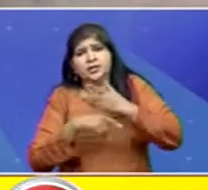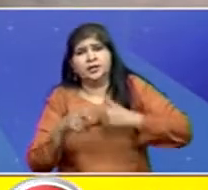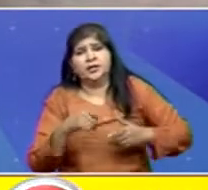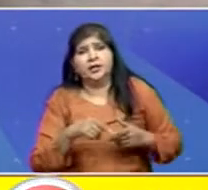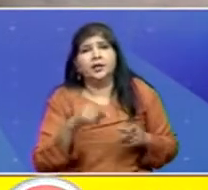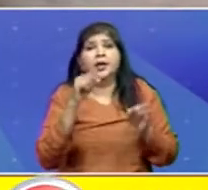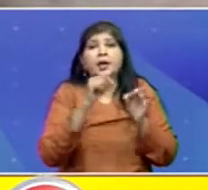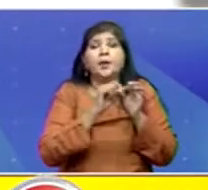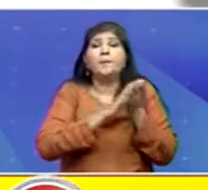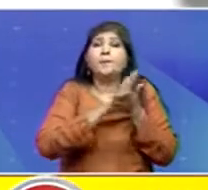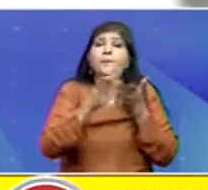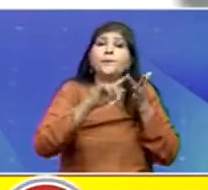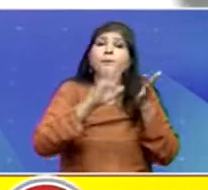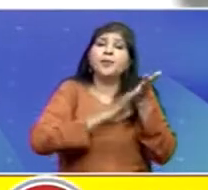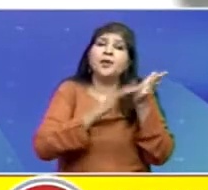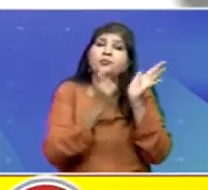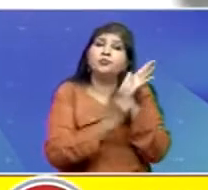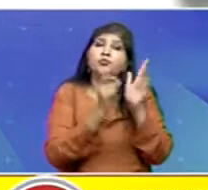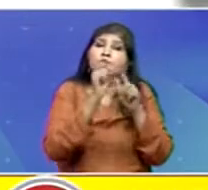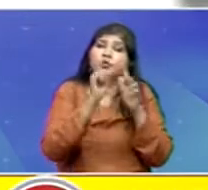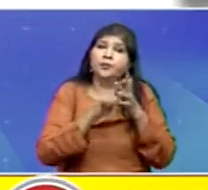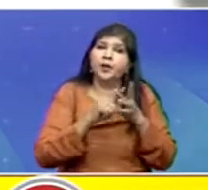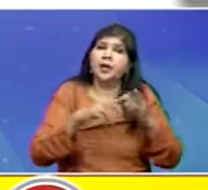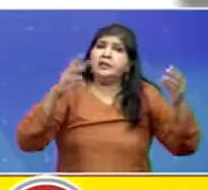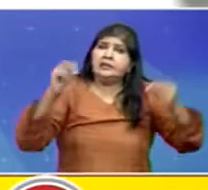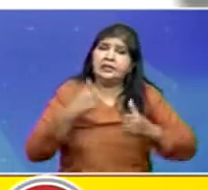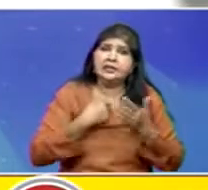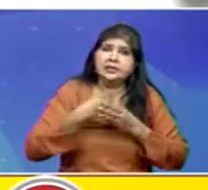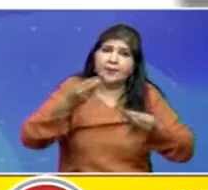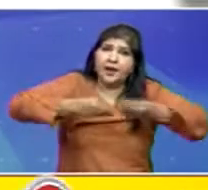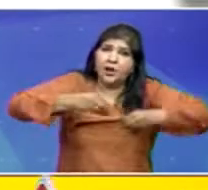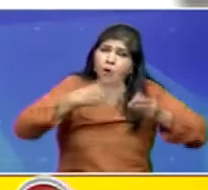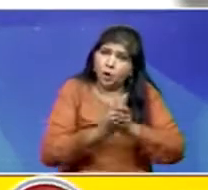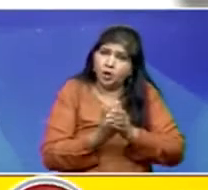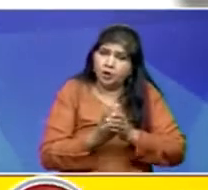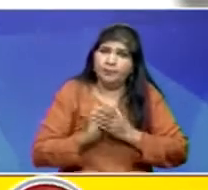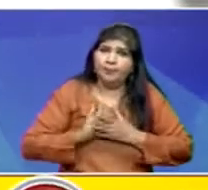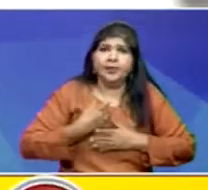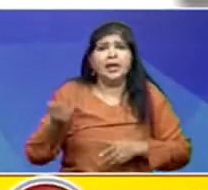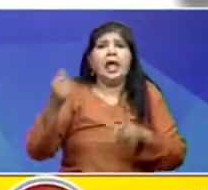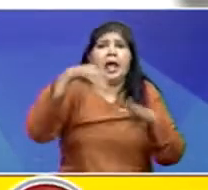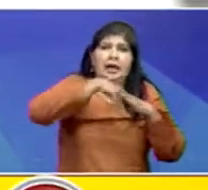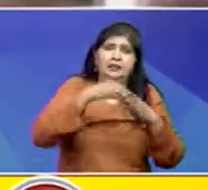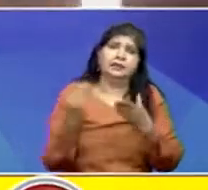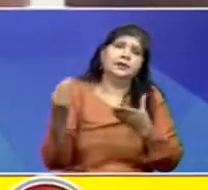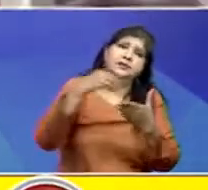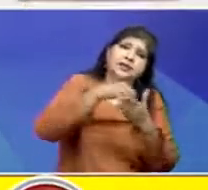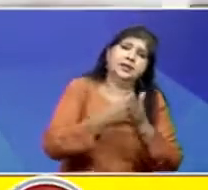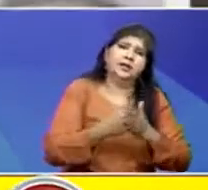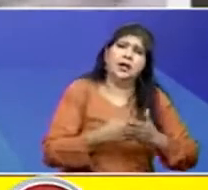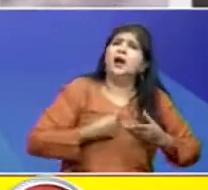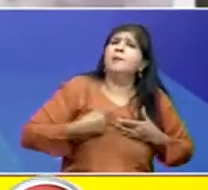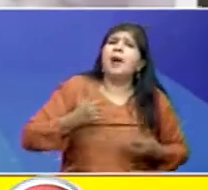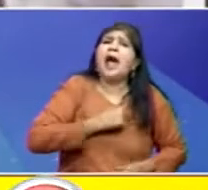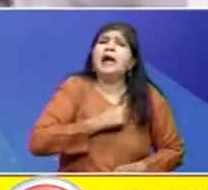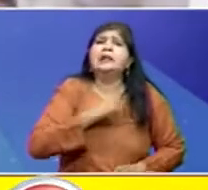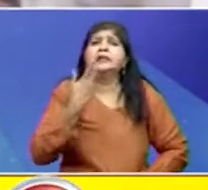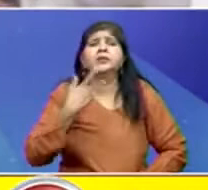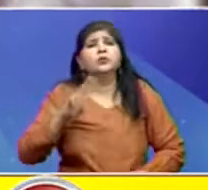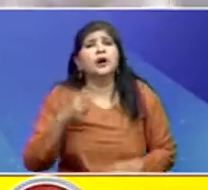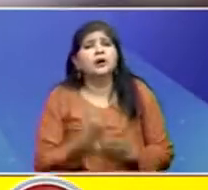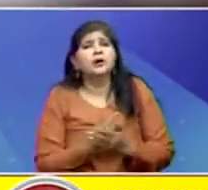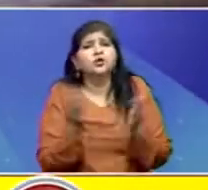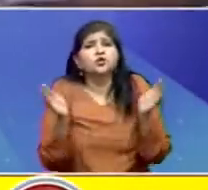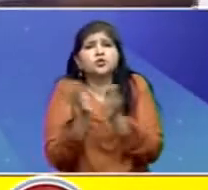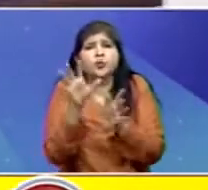प्रीम UPI तेजी से हमारी एकानोमी और आदतों का हिस्सा बन गया है अब तो छोटे छोटे शहरों में